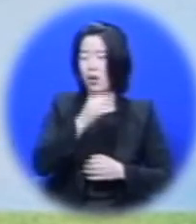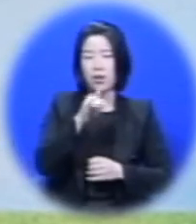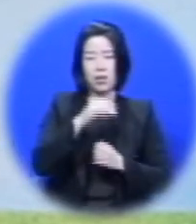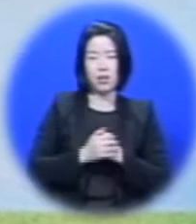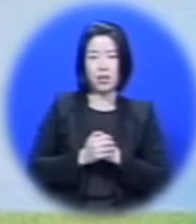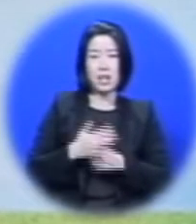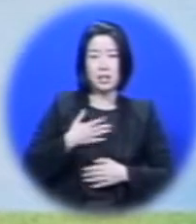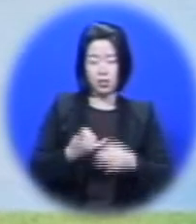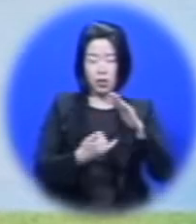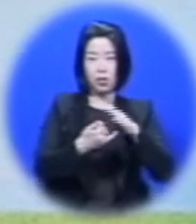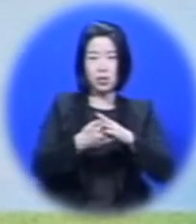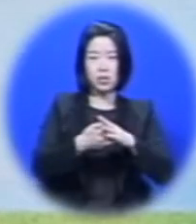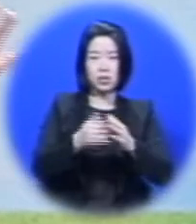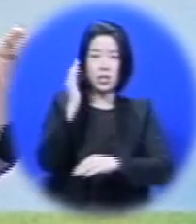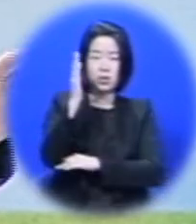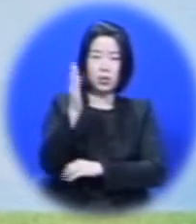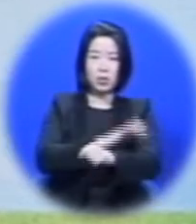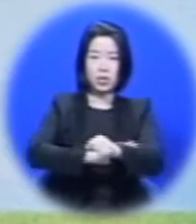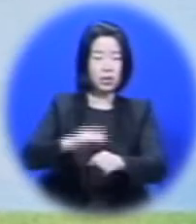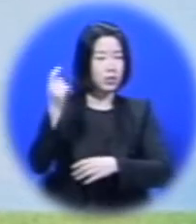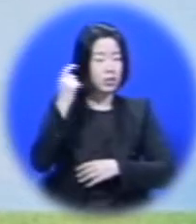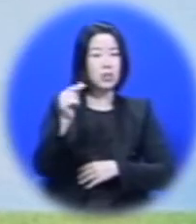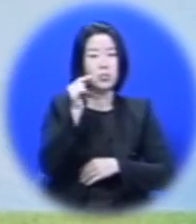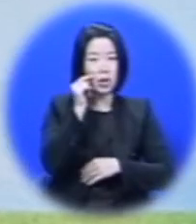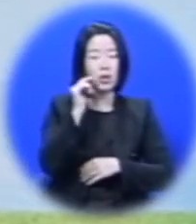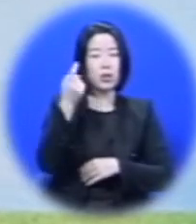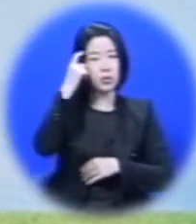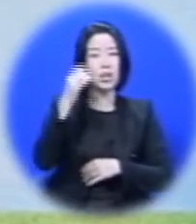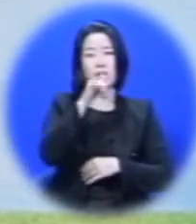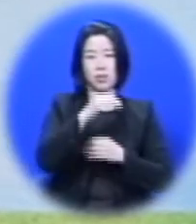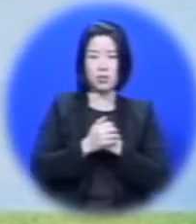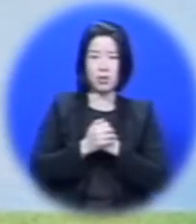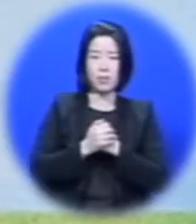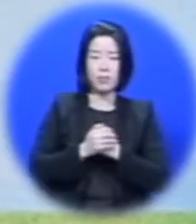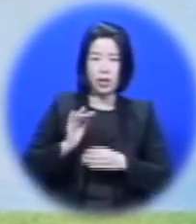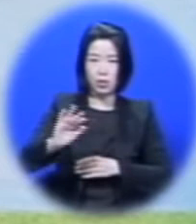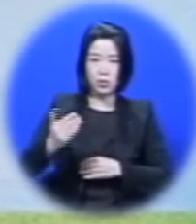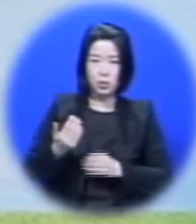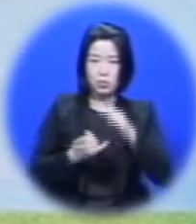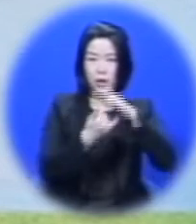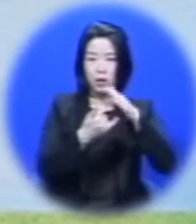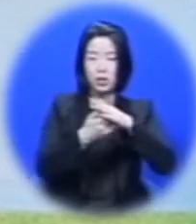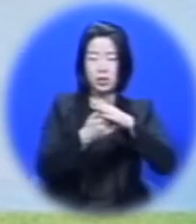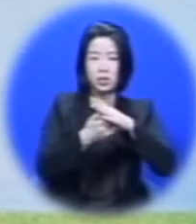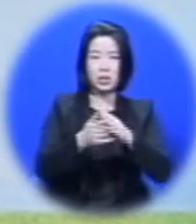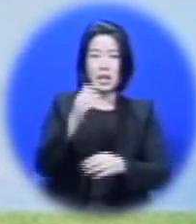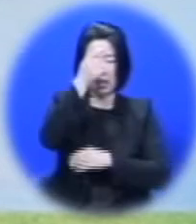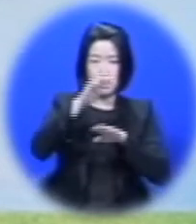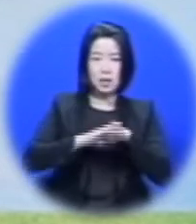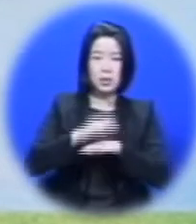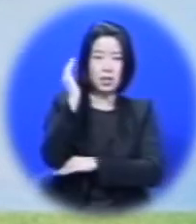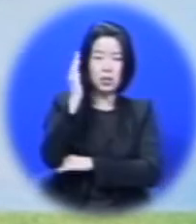어린이들이 설교를 제대로 듣지 못할 거라고 생각했어요. 요즘 어린이들은 예배 때, 설교 때